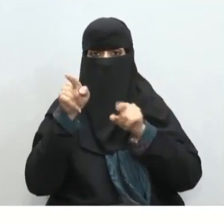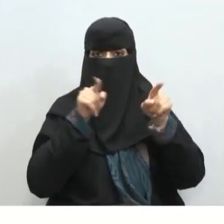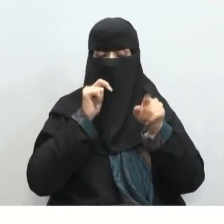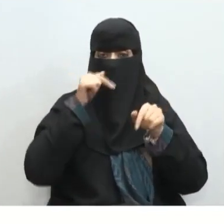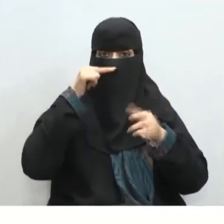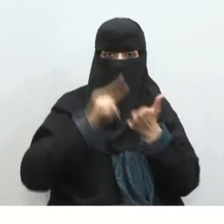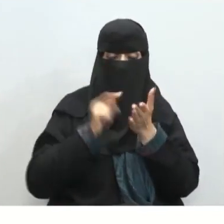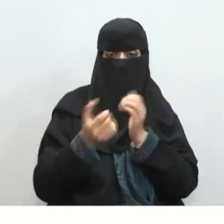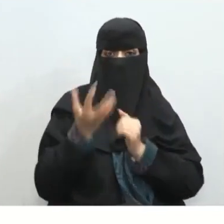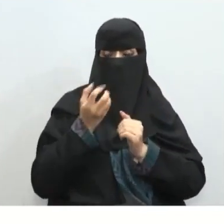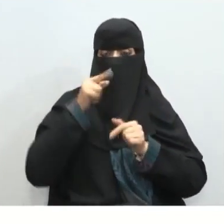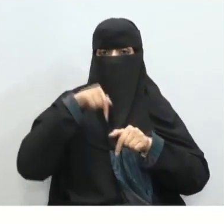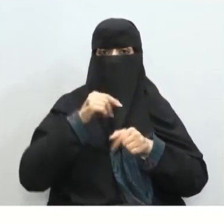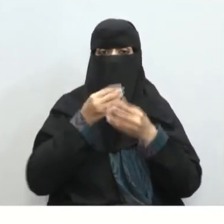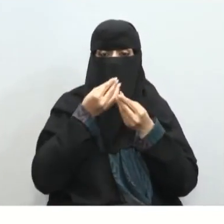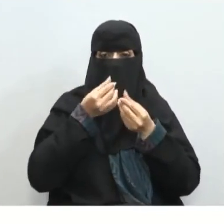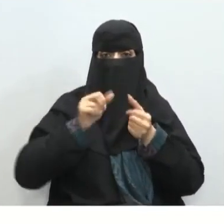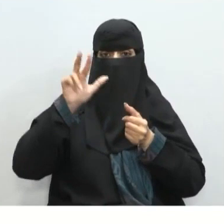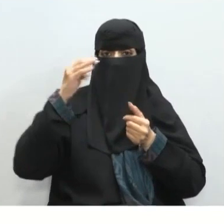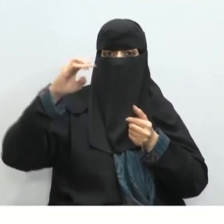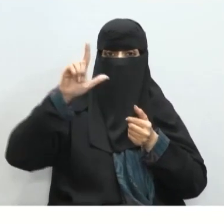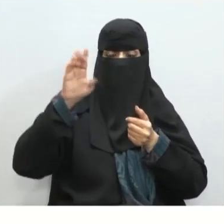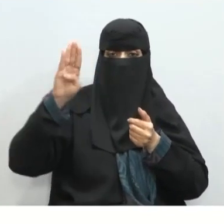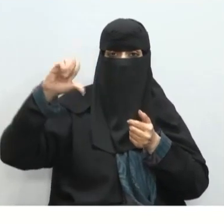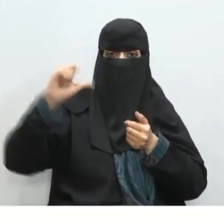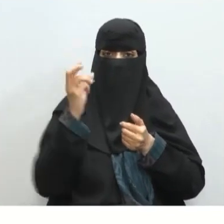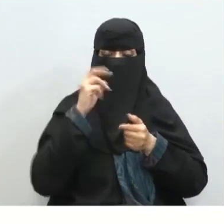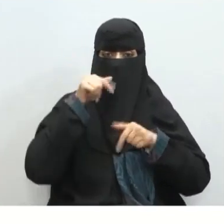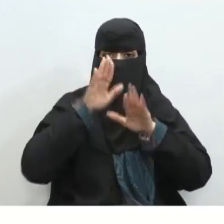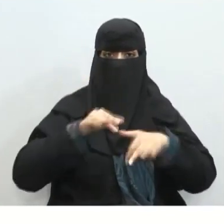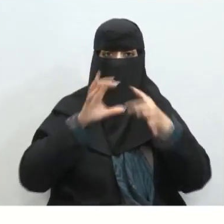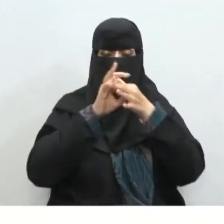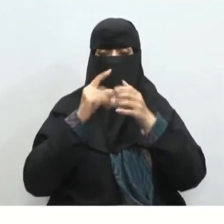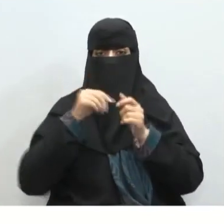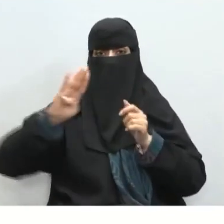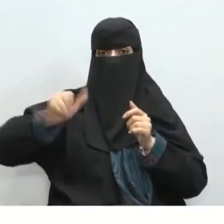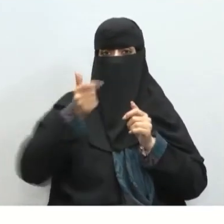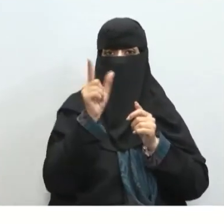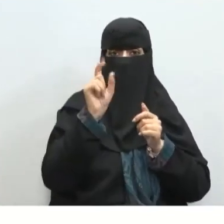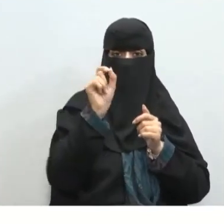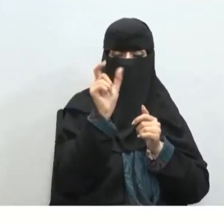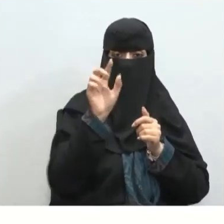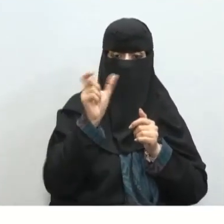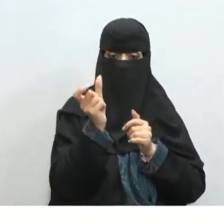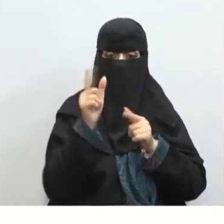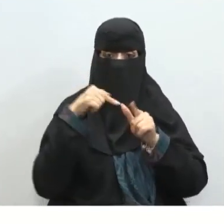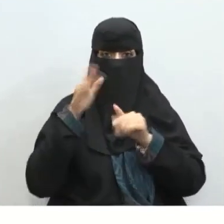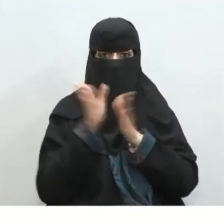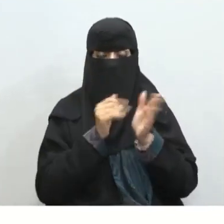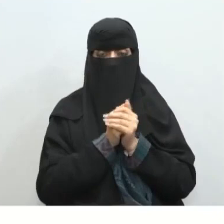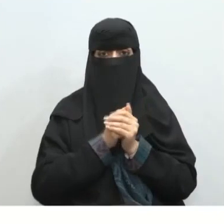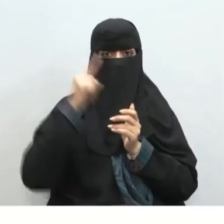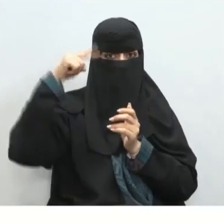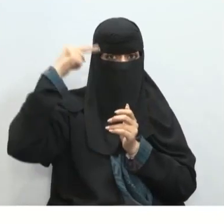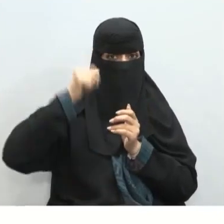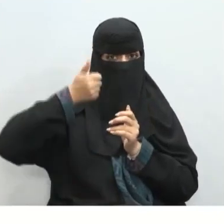اللازمه لانتاج سكر الجلوكوز خلال حلقه كالفن في التفكير الناقد في